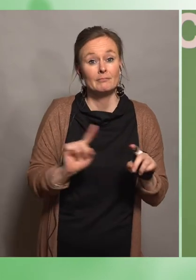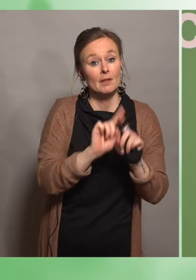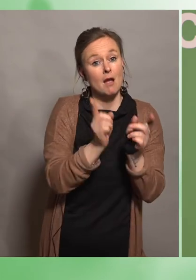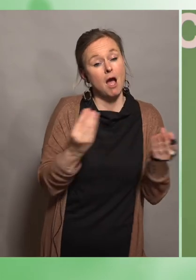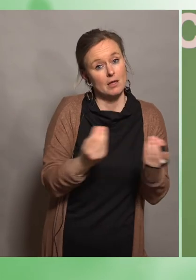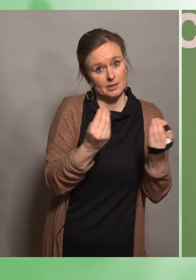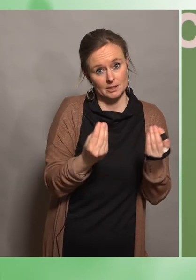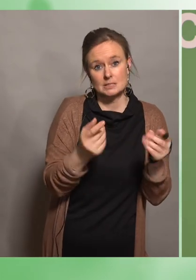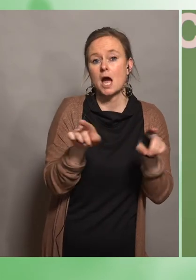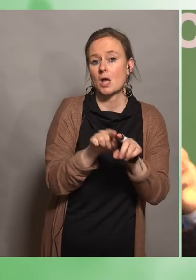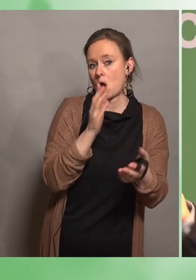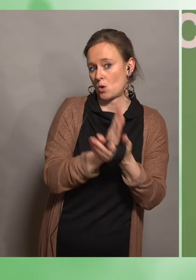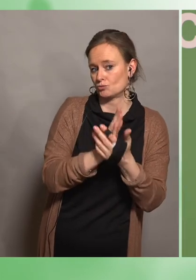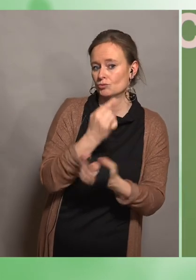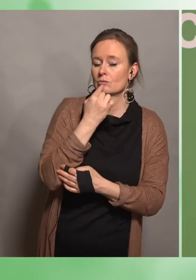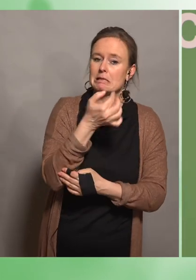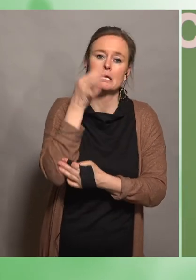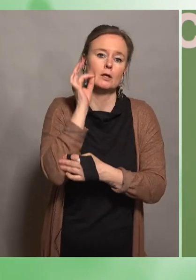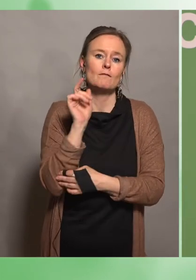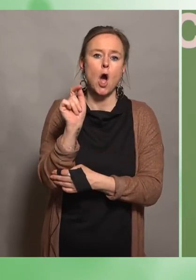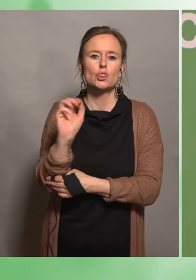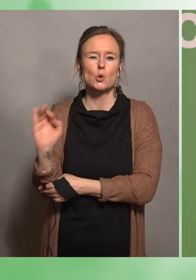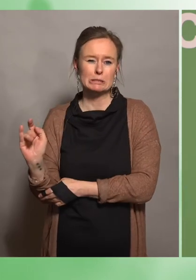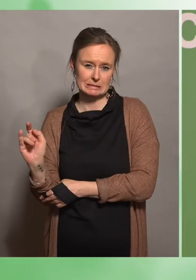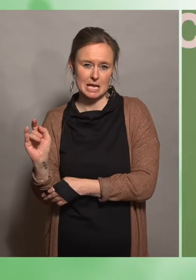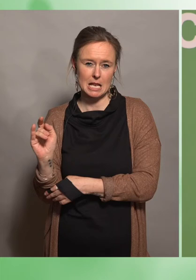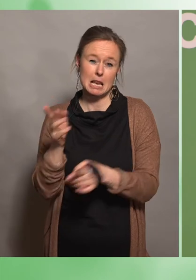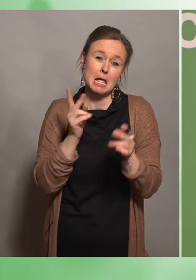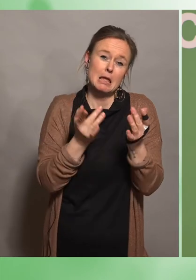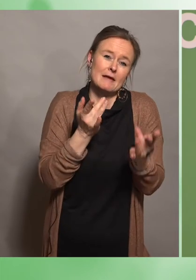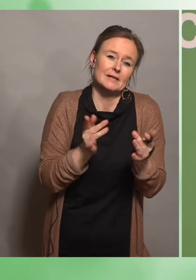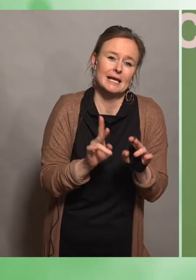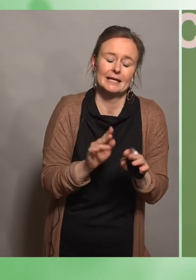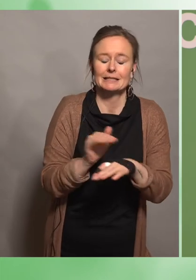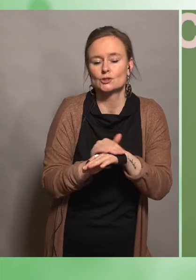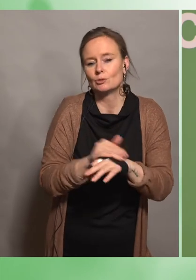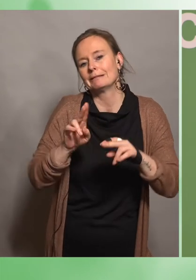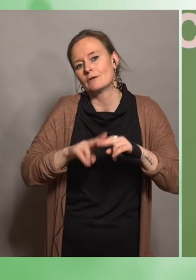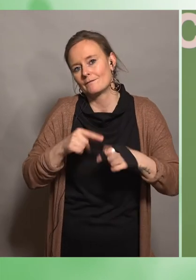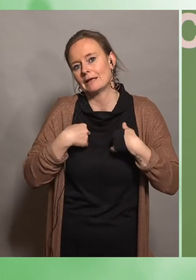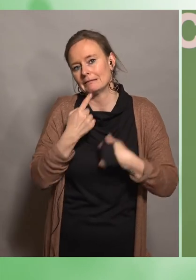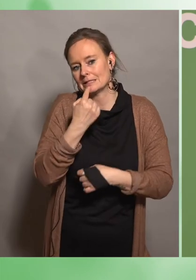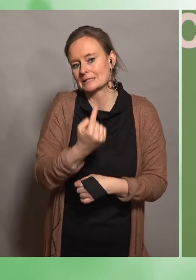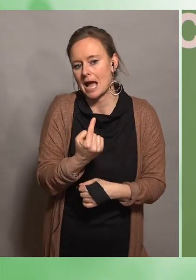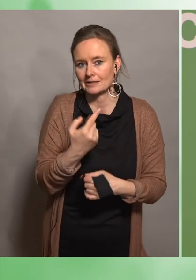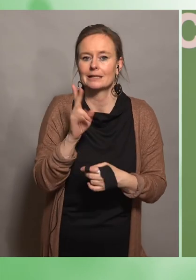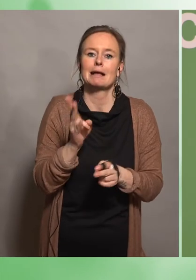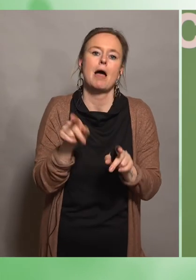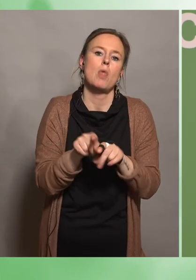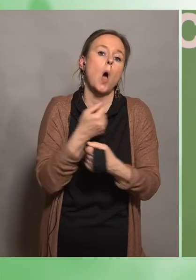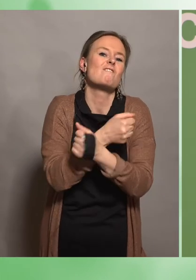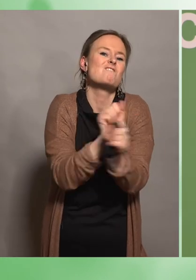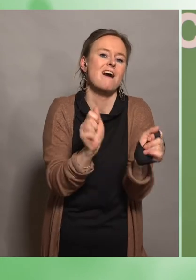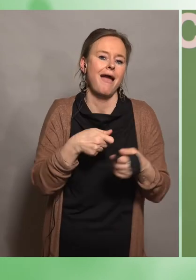auch schon gesagt hat, man kann sich ja, entschuldigen Sie mir den Ausdruck, wenn ich das sage, freikaufen. Also es gibt ja